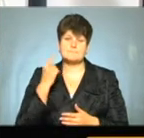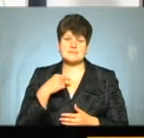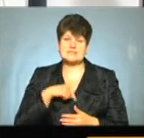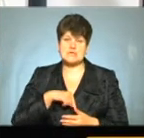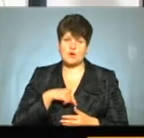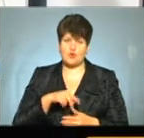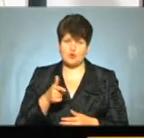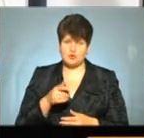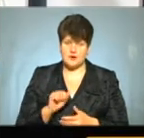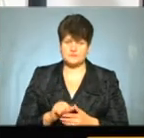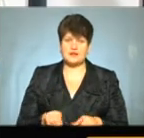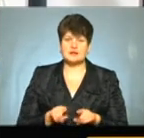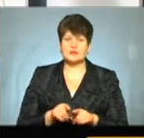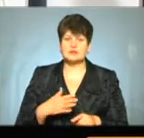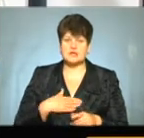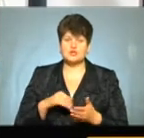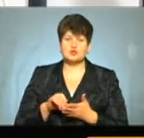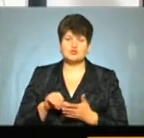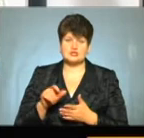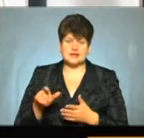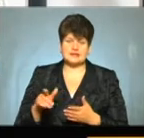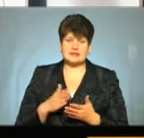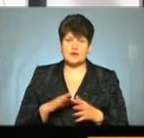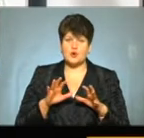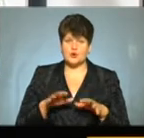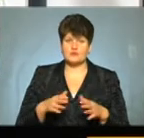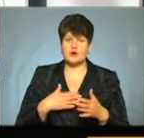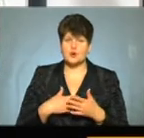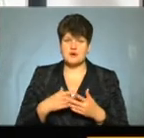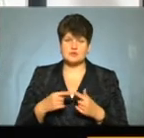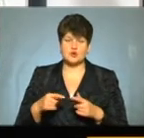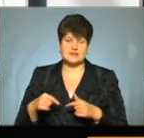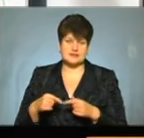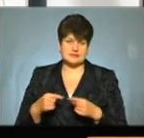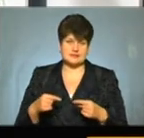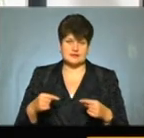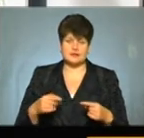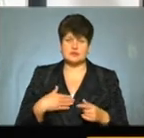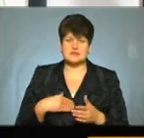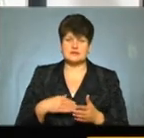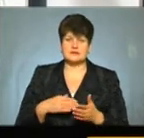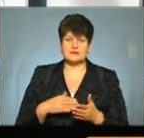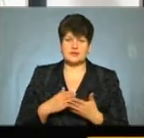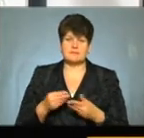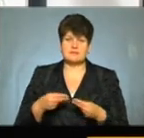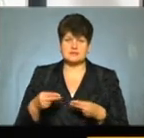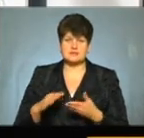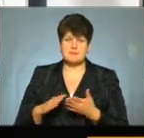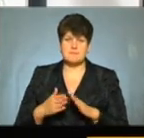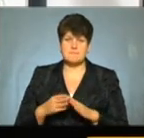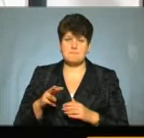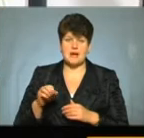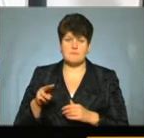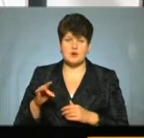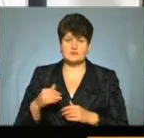Також у нас наші учасниці є голови громадських організацій різних, і в нас підписаний меморандум з ними. У нас є